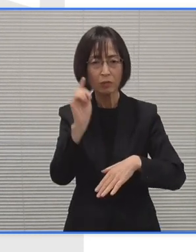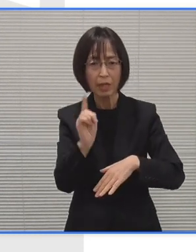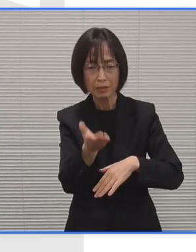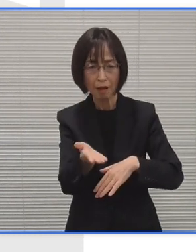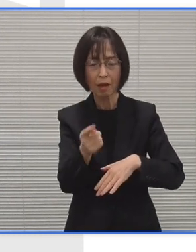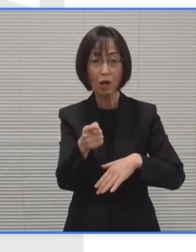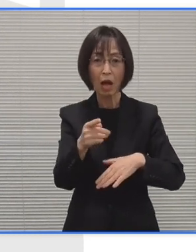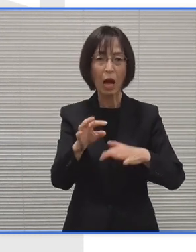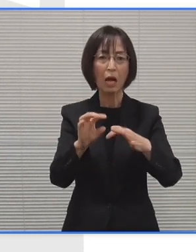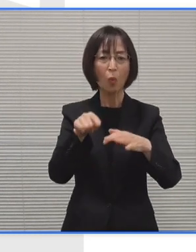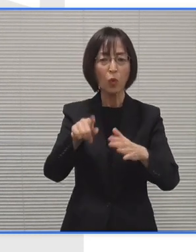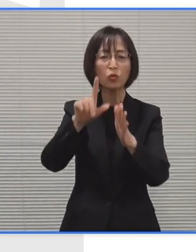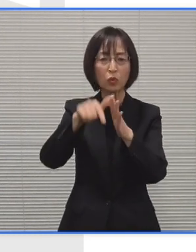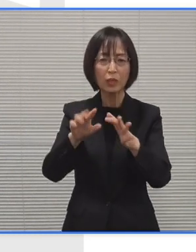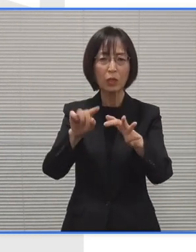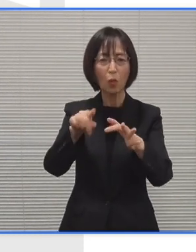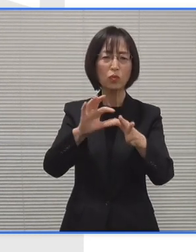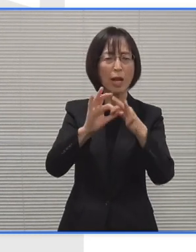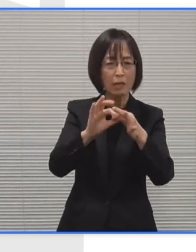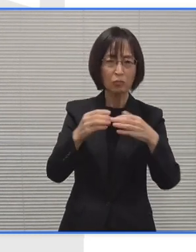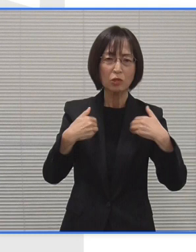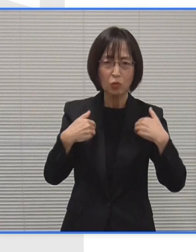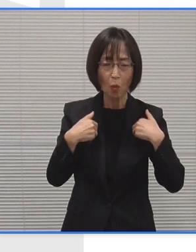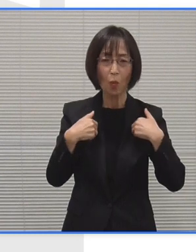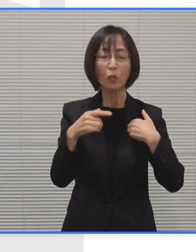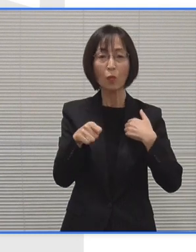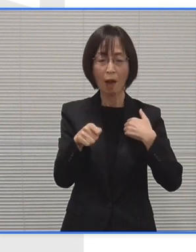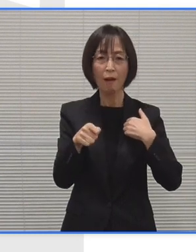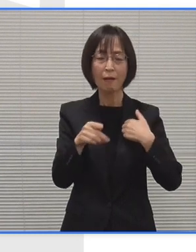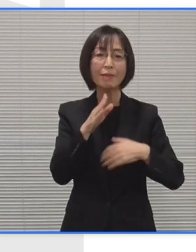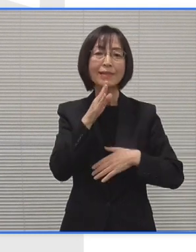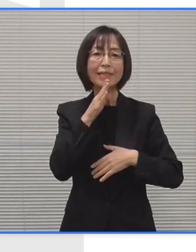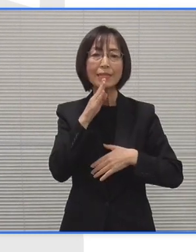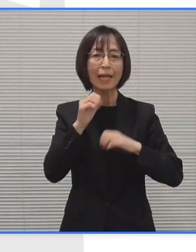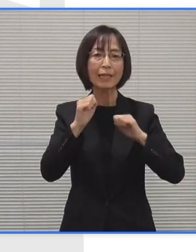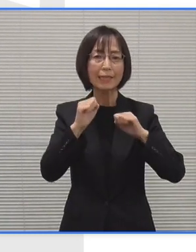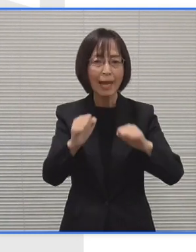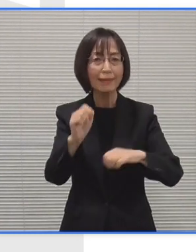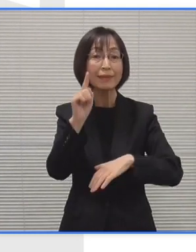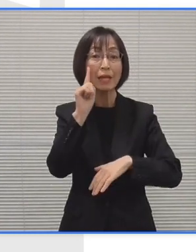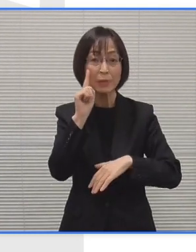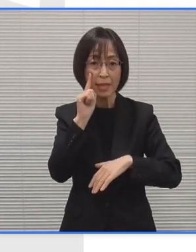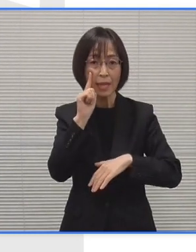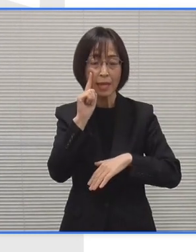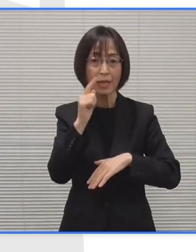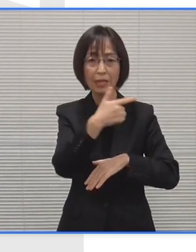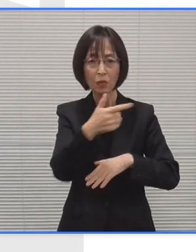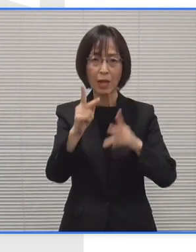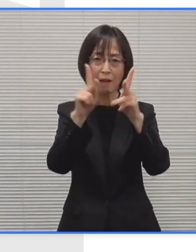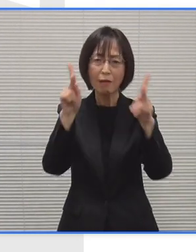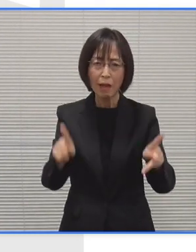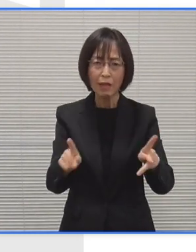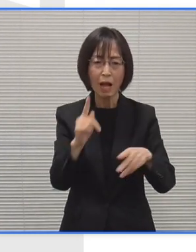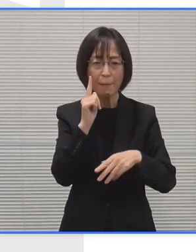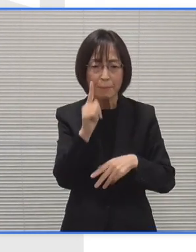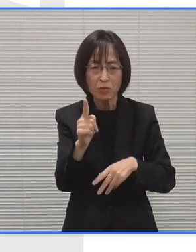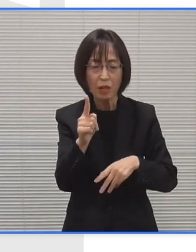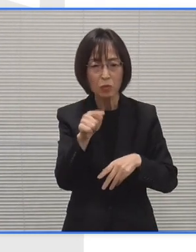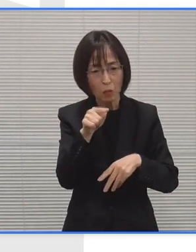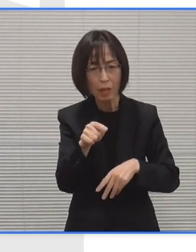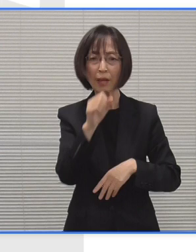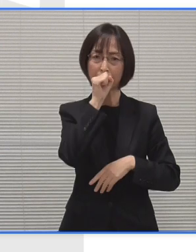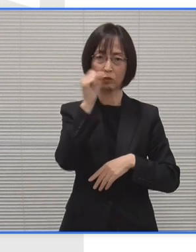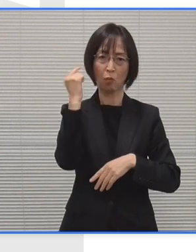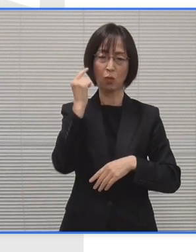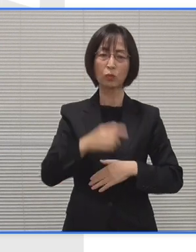こういう連絡がないと厳しいよなど、実際にやって、いろんな課題が見つかるといいなというふうに思います